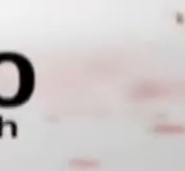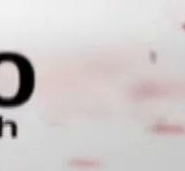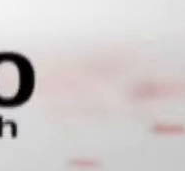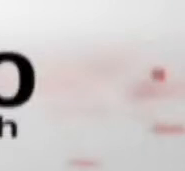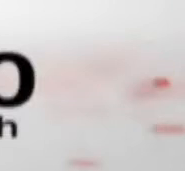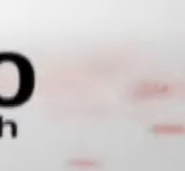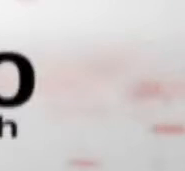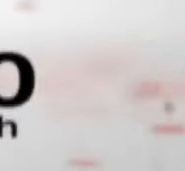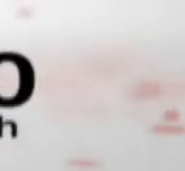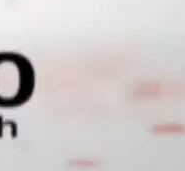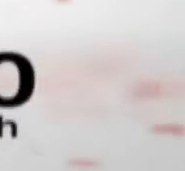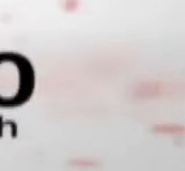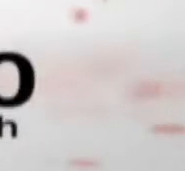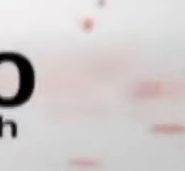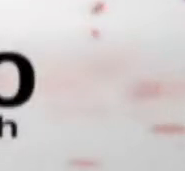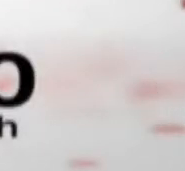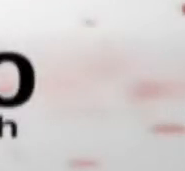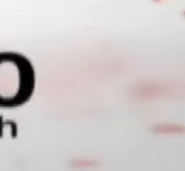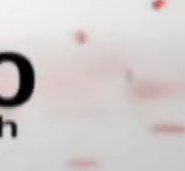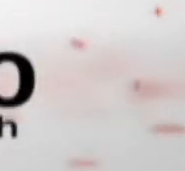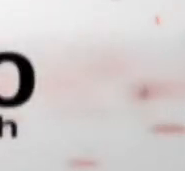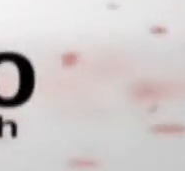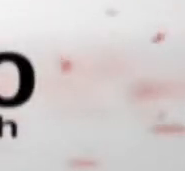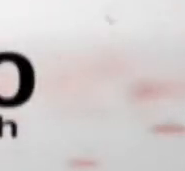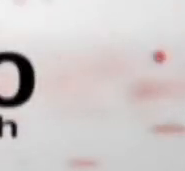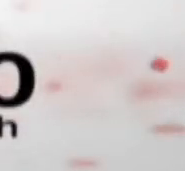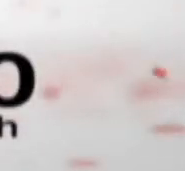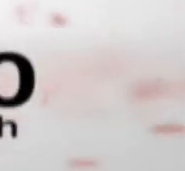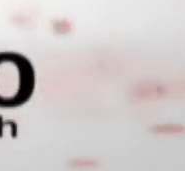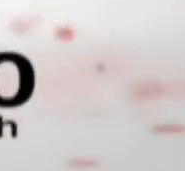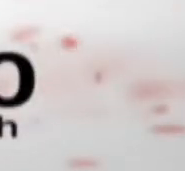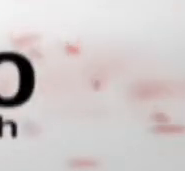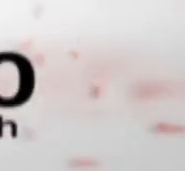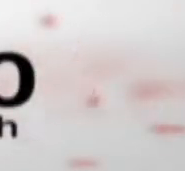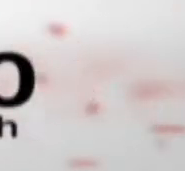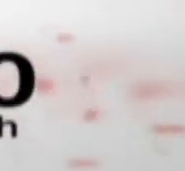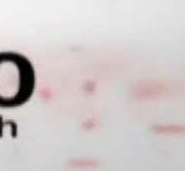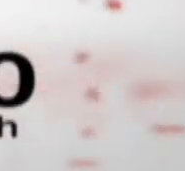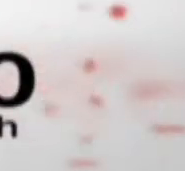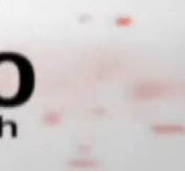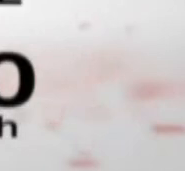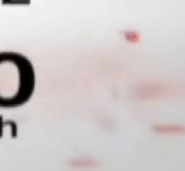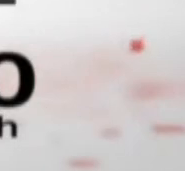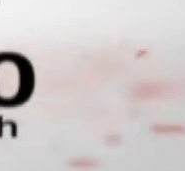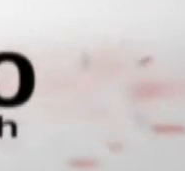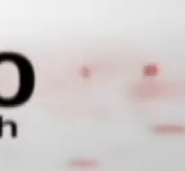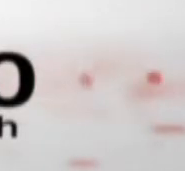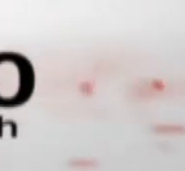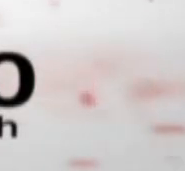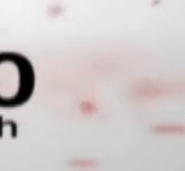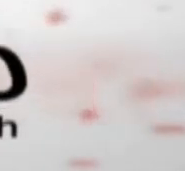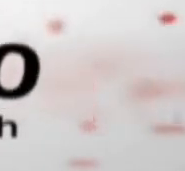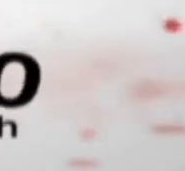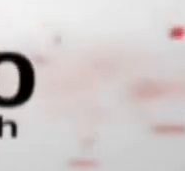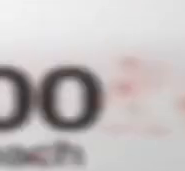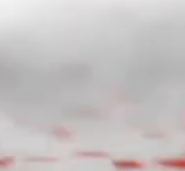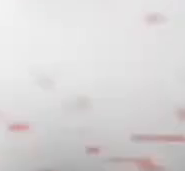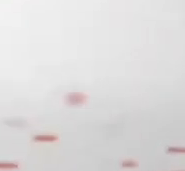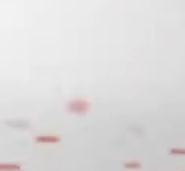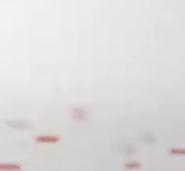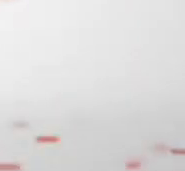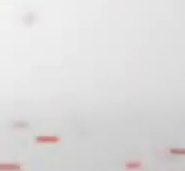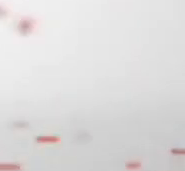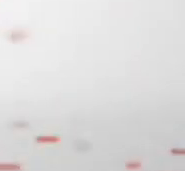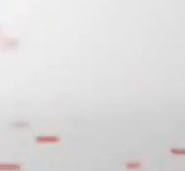a Black & Decker 710-watt angle grinder or a Black & Decker 500-watt impact drill for $2.99 each.